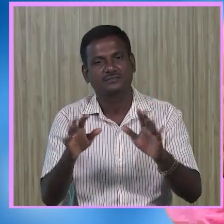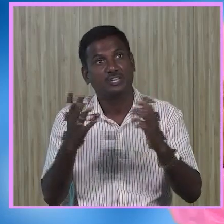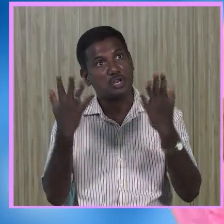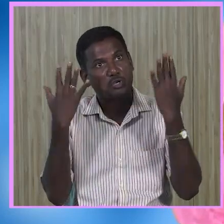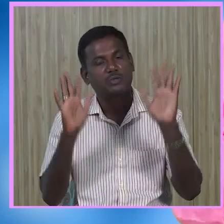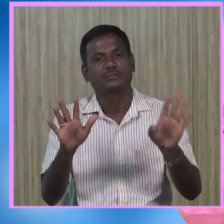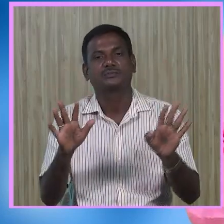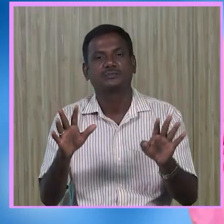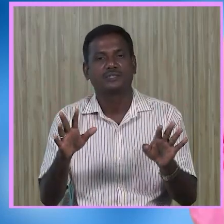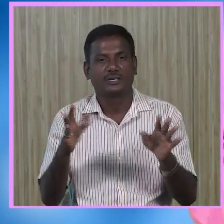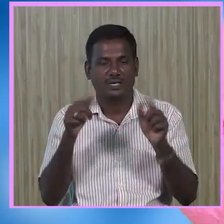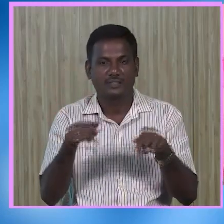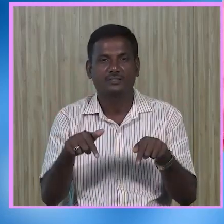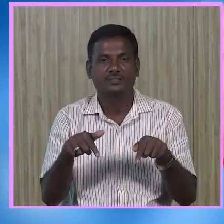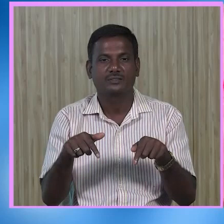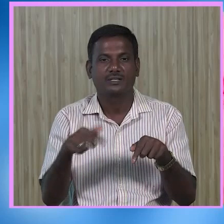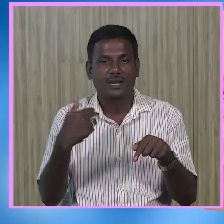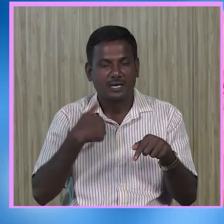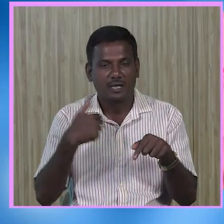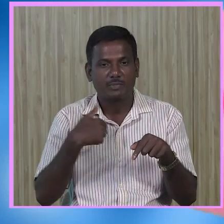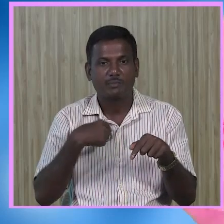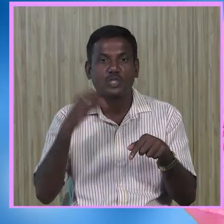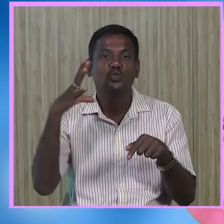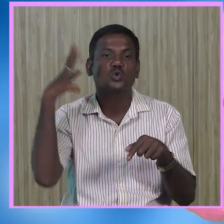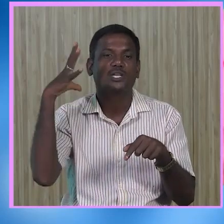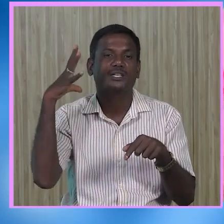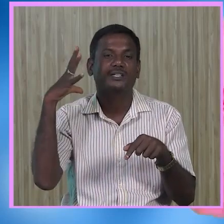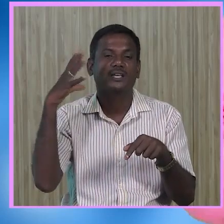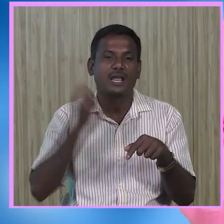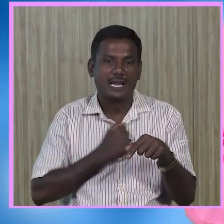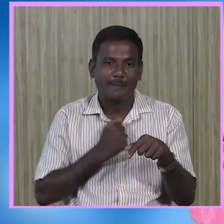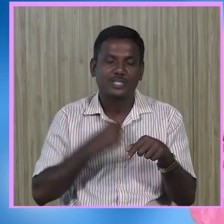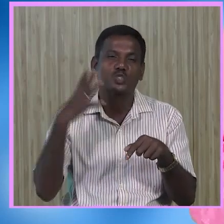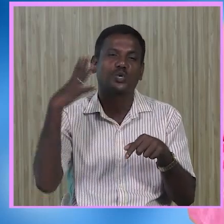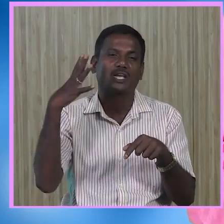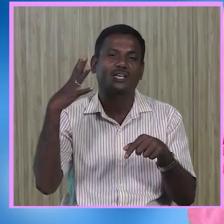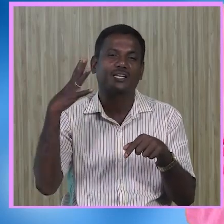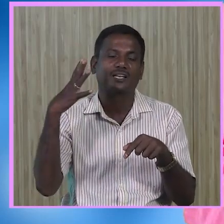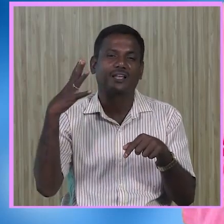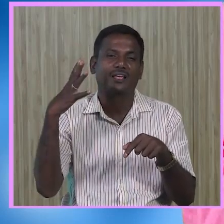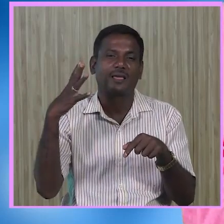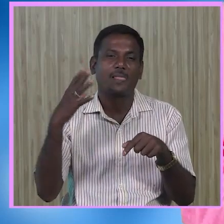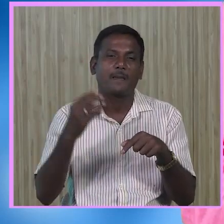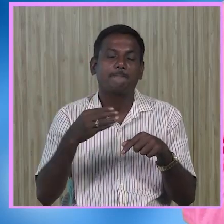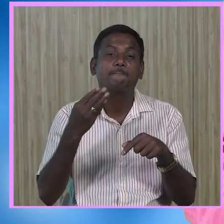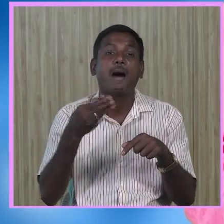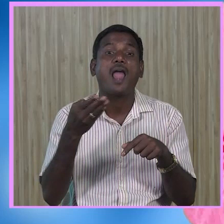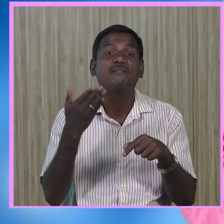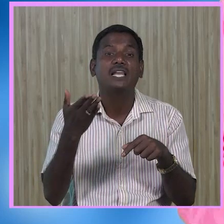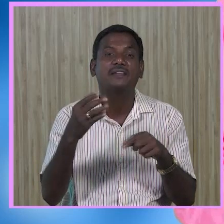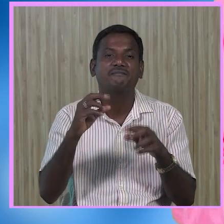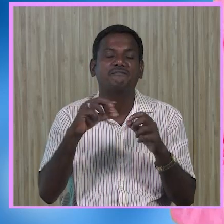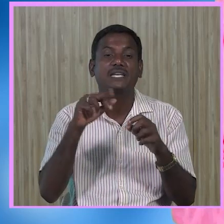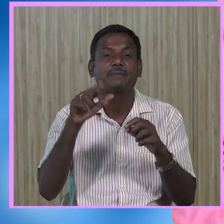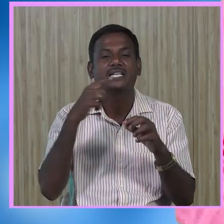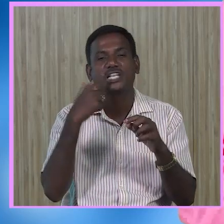லட்சக்கணக்கில் இருக்குது. அதில் நம்ம சூரியன், நமது சூரியன் பால்வெளி விண்மீன் திரள்